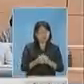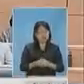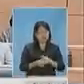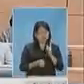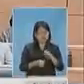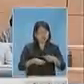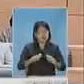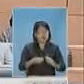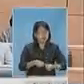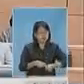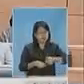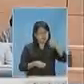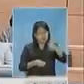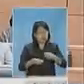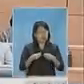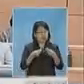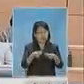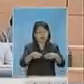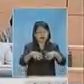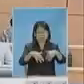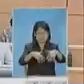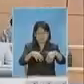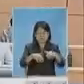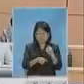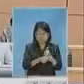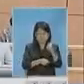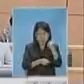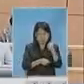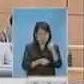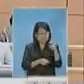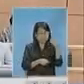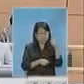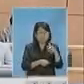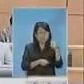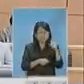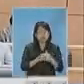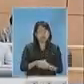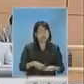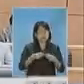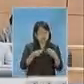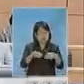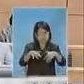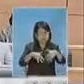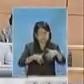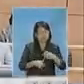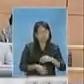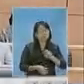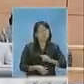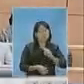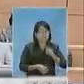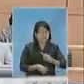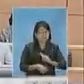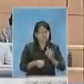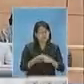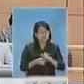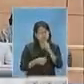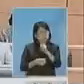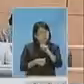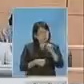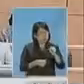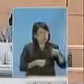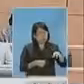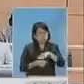ทีไม่ได้เหรอครับให้ประชาชนเ้าชื่นใจกับสภานี้สักทีนึง